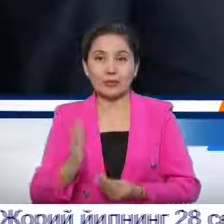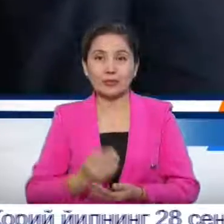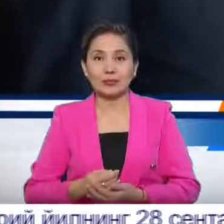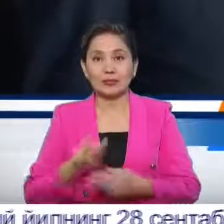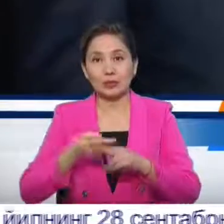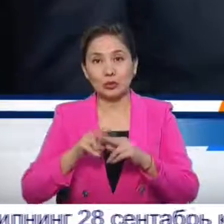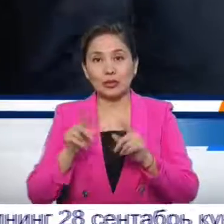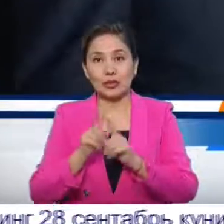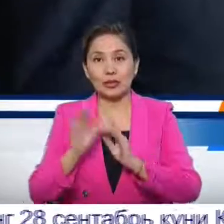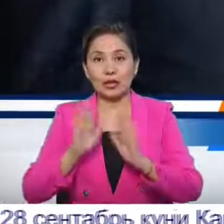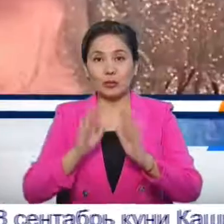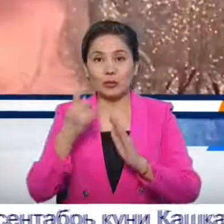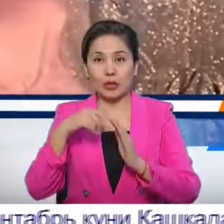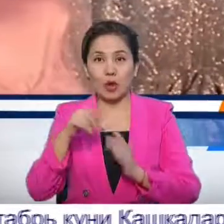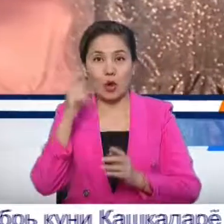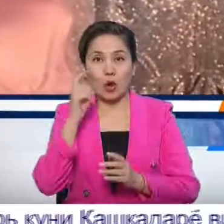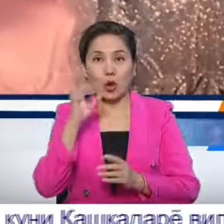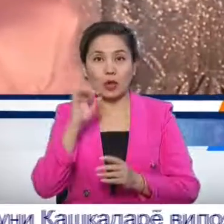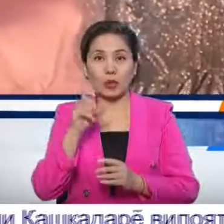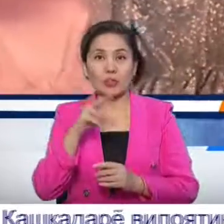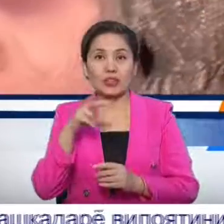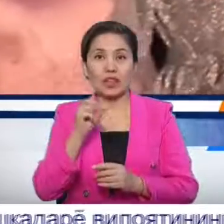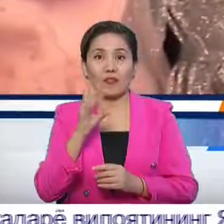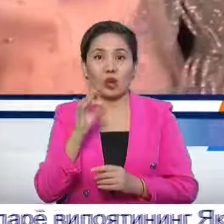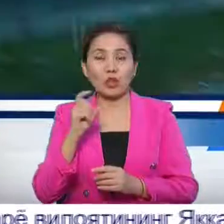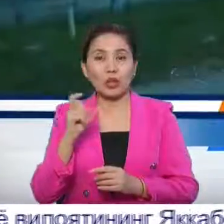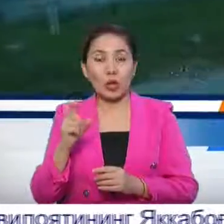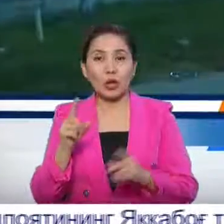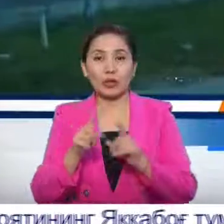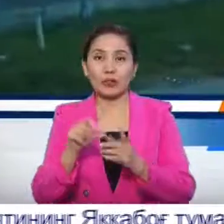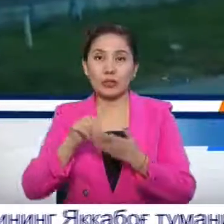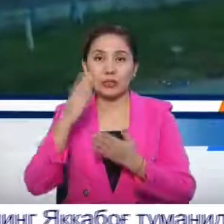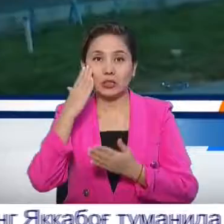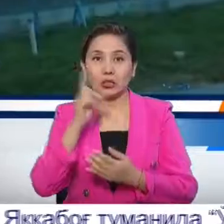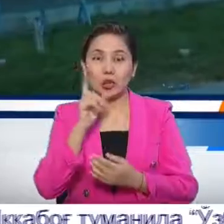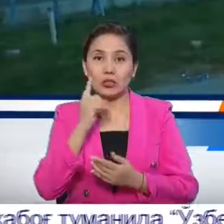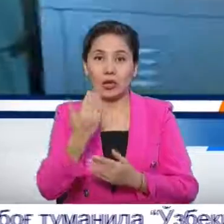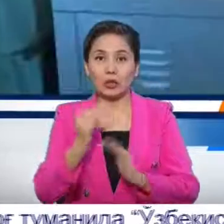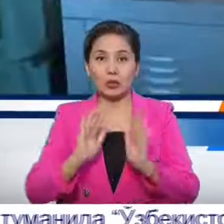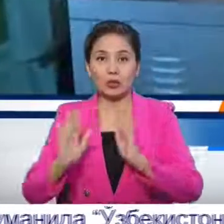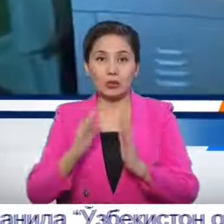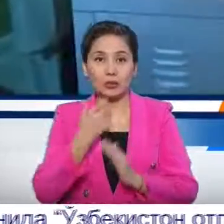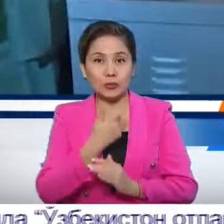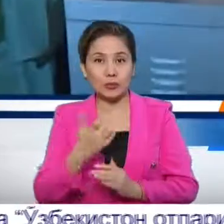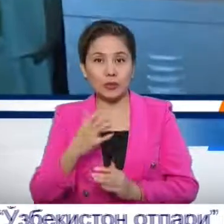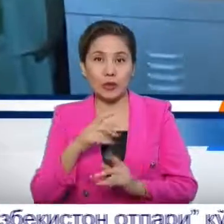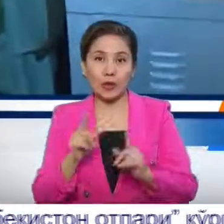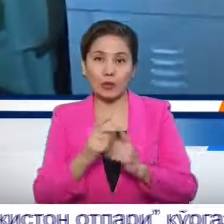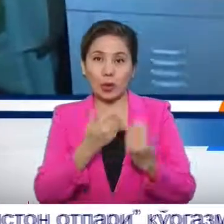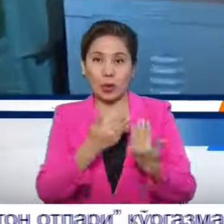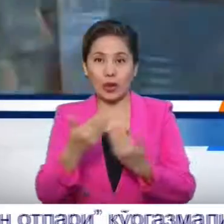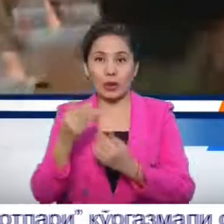Tadbirda shuningdek Toshkent viloyati hokimi Davron Hidoyatov ishtirok etib, iste'dodli yoshlarning ko'rgazmalari bilan tanishdi hamda